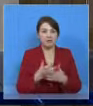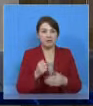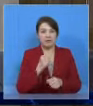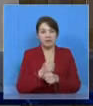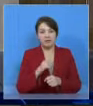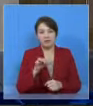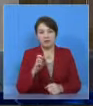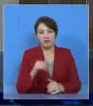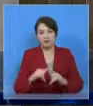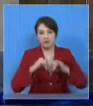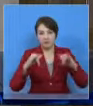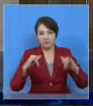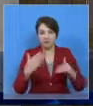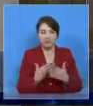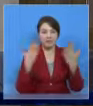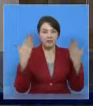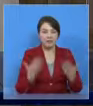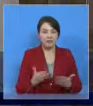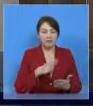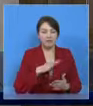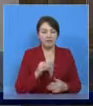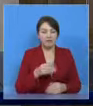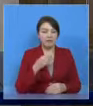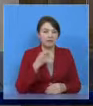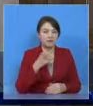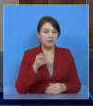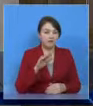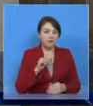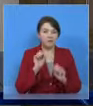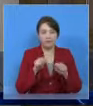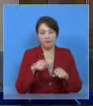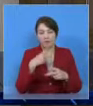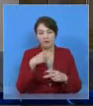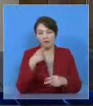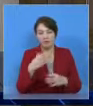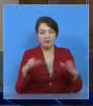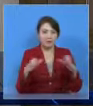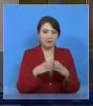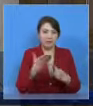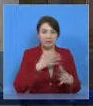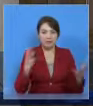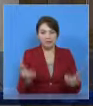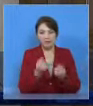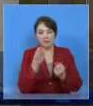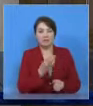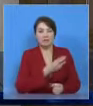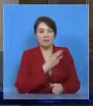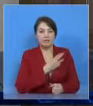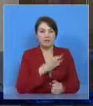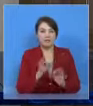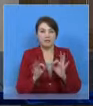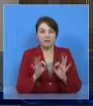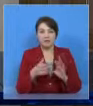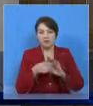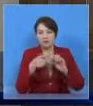там промышленном развитии И теперь я официальный представитель могу отметить что нашими компаниями и поддерживаются желание наладить